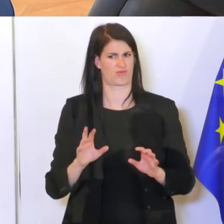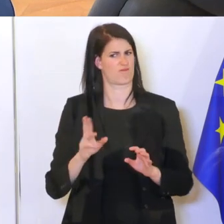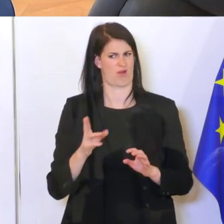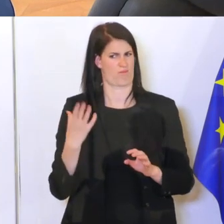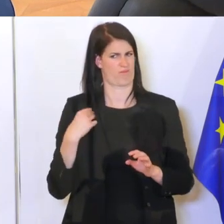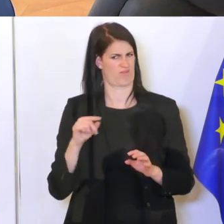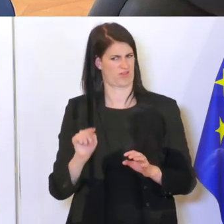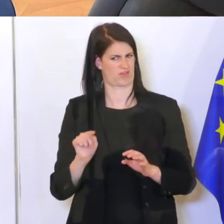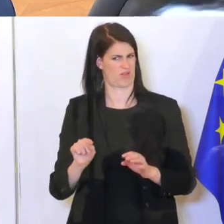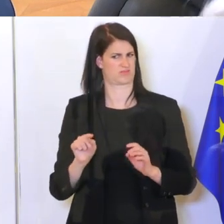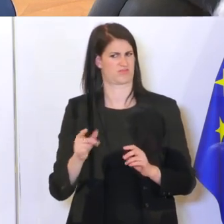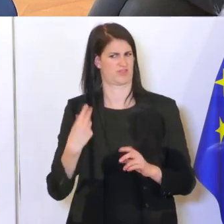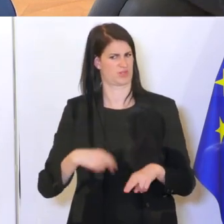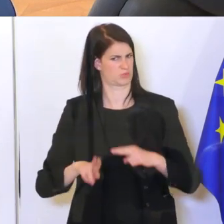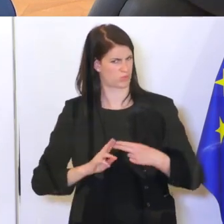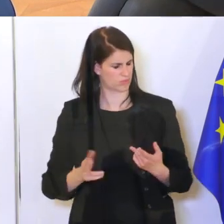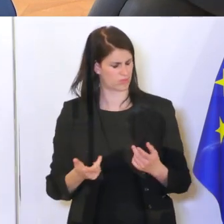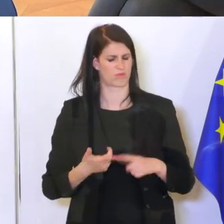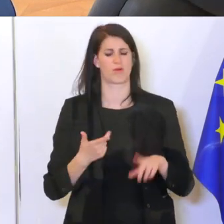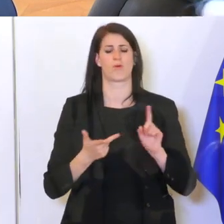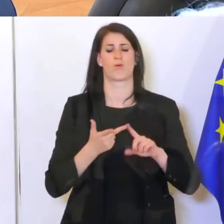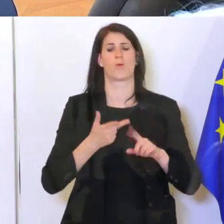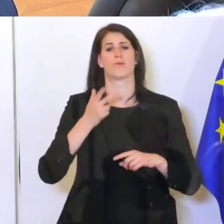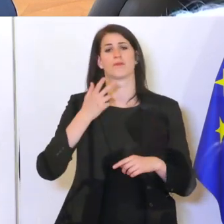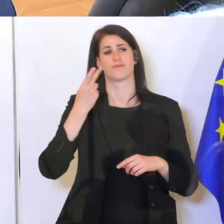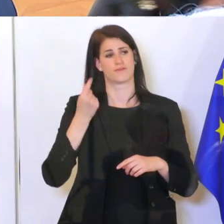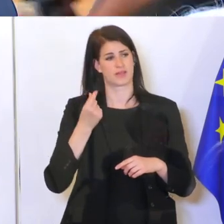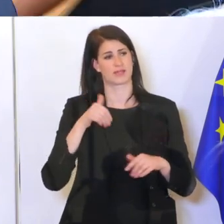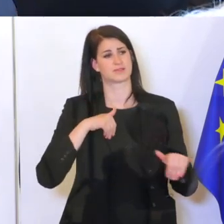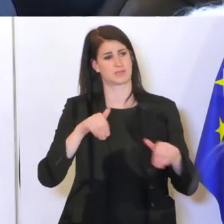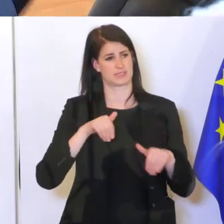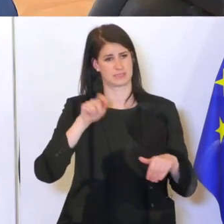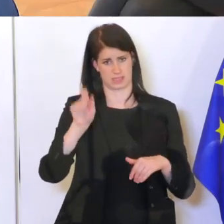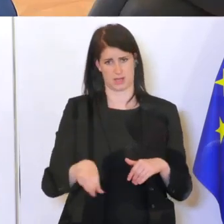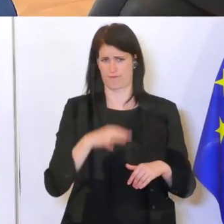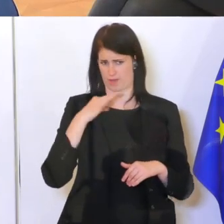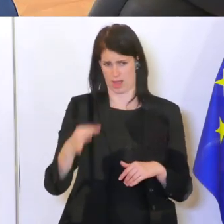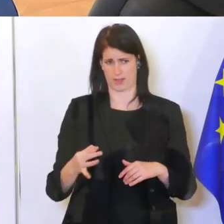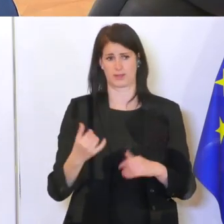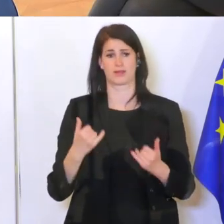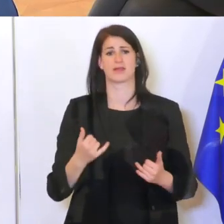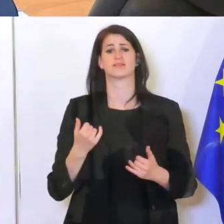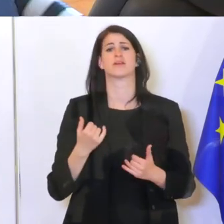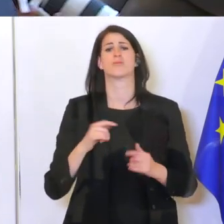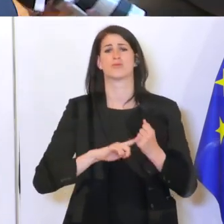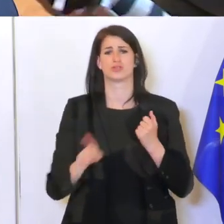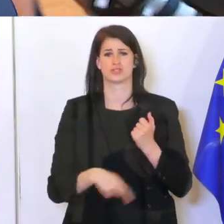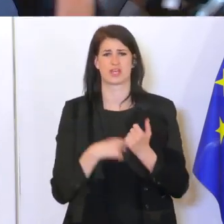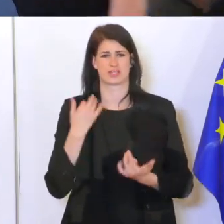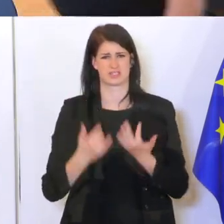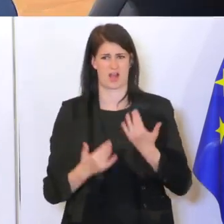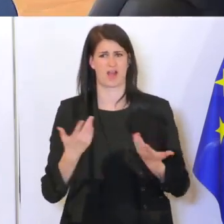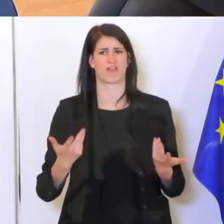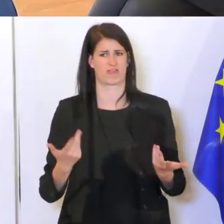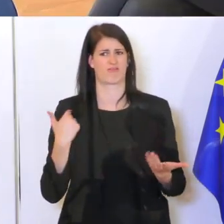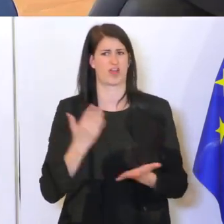den Herrn Finanzminister noch eine Frage. Die Zahlen im Budget sind ja jetzt teilweise nachgereicht worden, aber einnahmenseitig